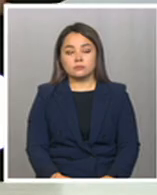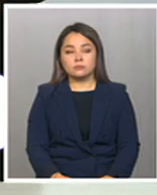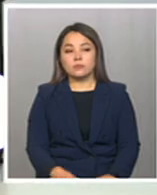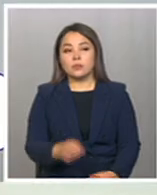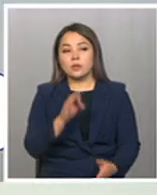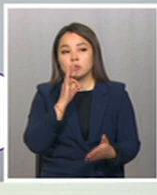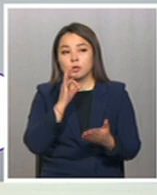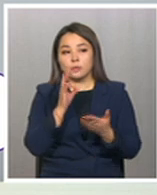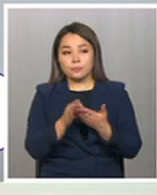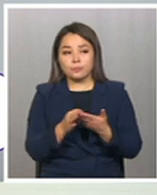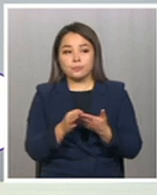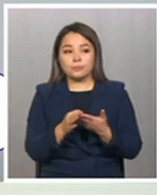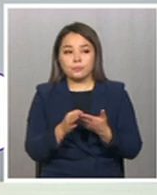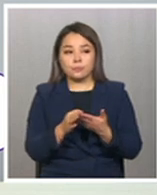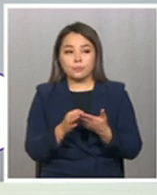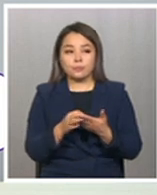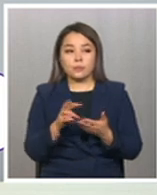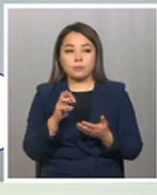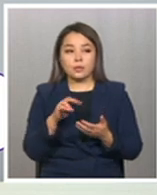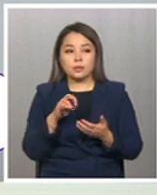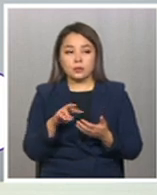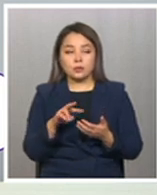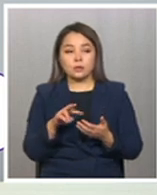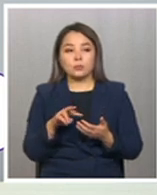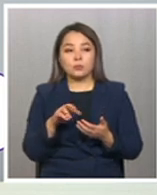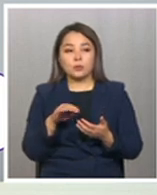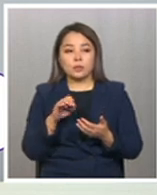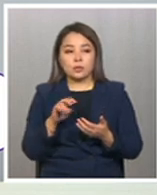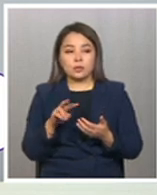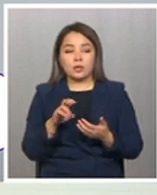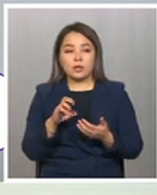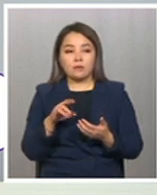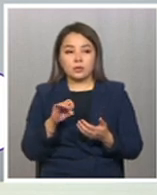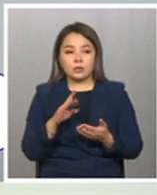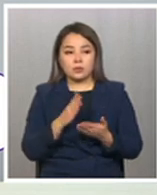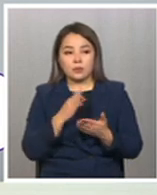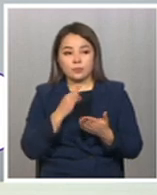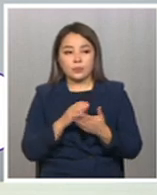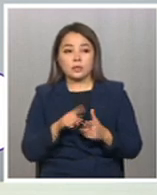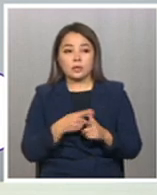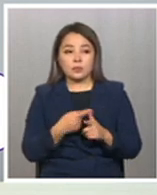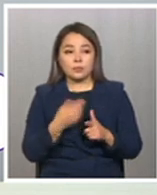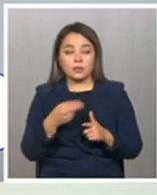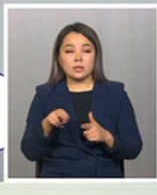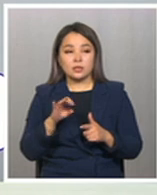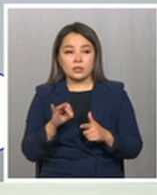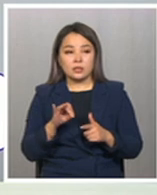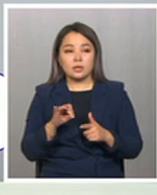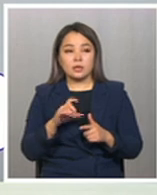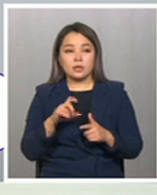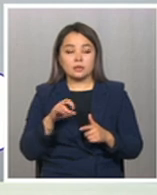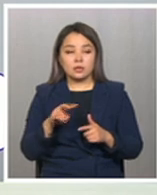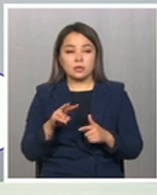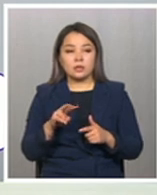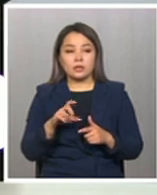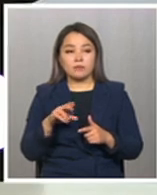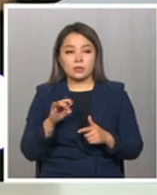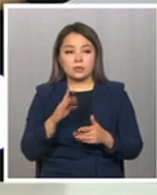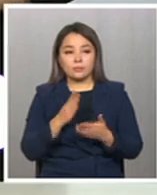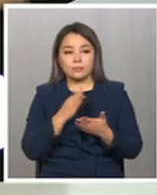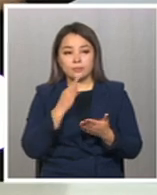Жауабы метил бутил эфирі, немесе диэтил эфирі.